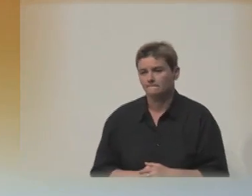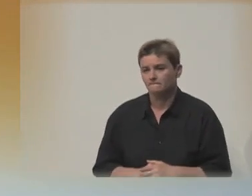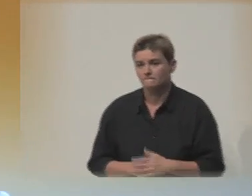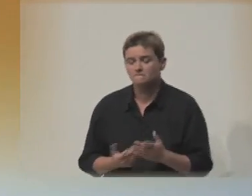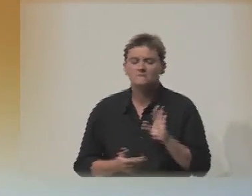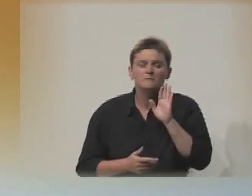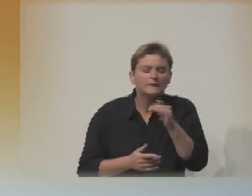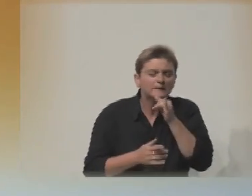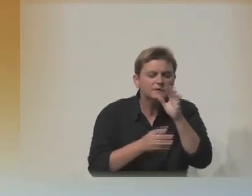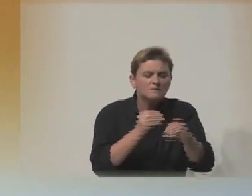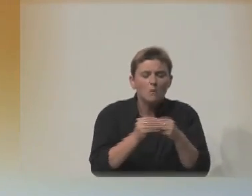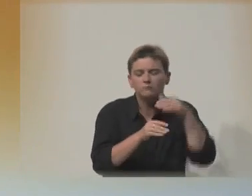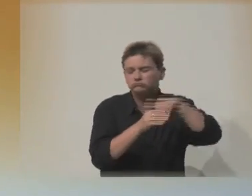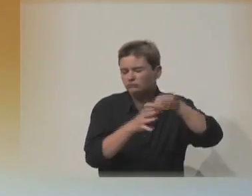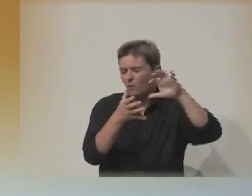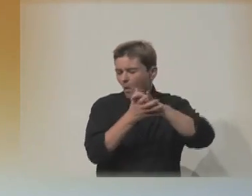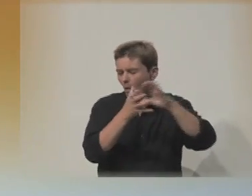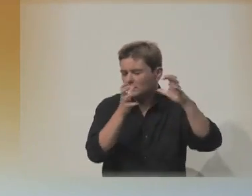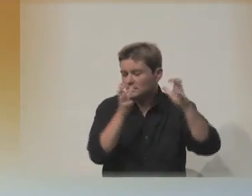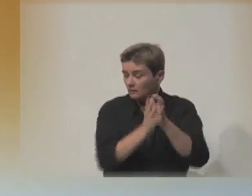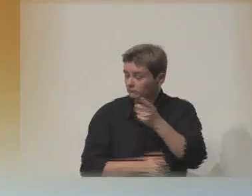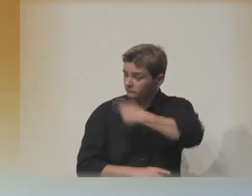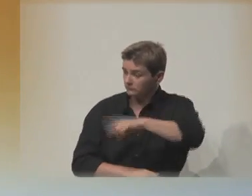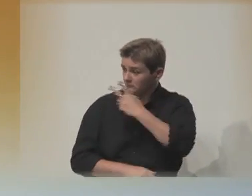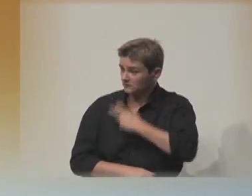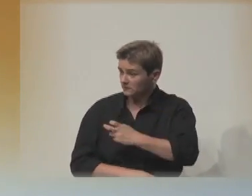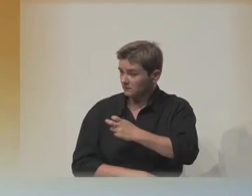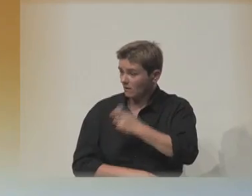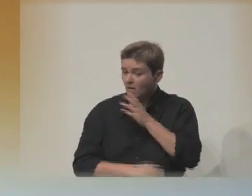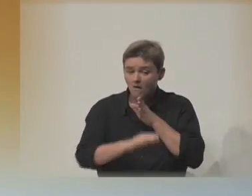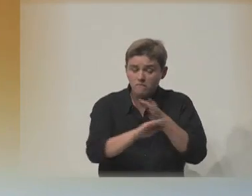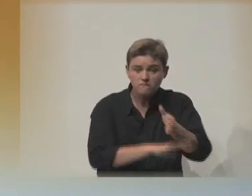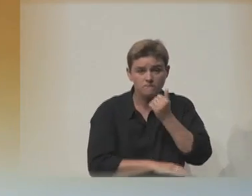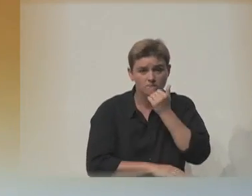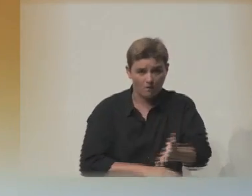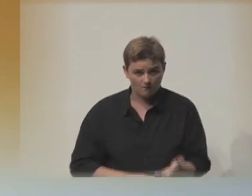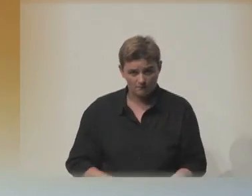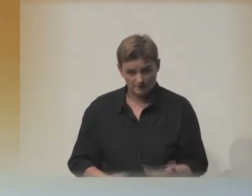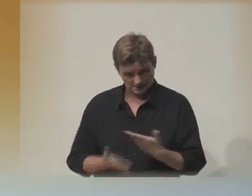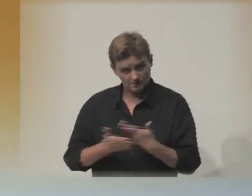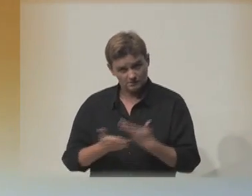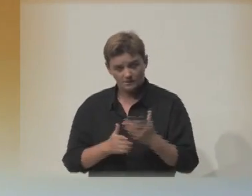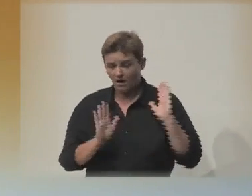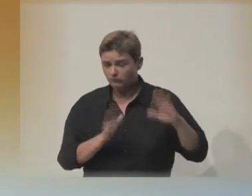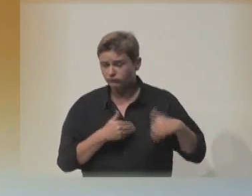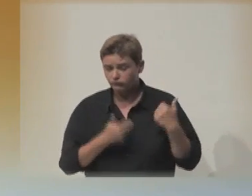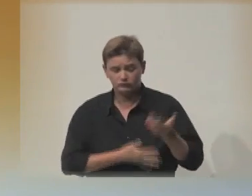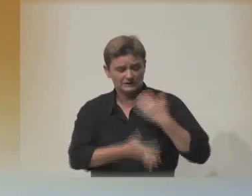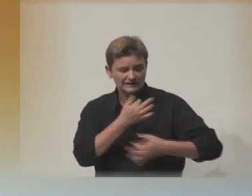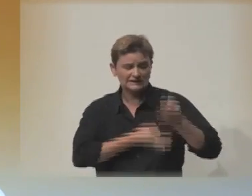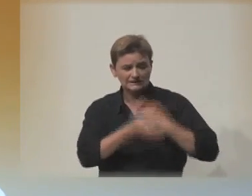Un monde tellement compliqué qu'aucun des citoyens n'y aurait accès. C'est ça qu'on nous a vendu pendant des